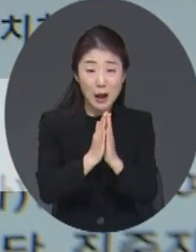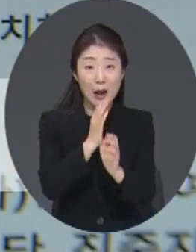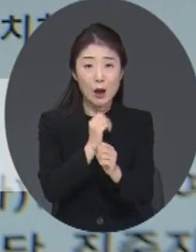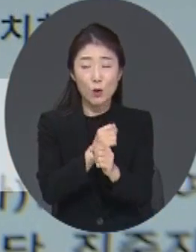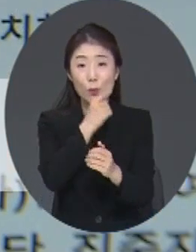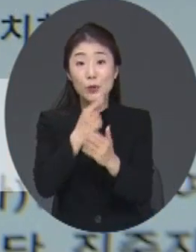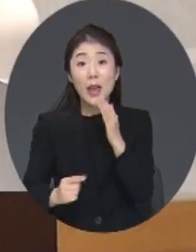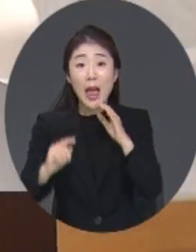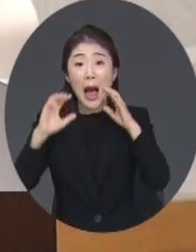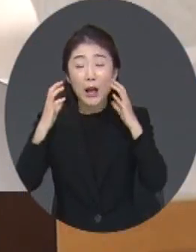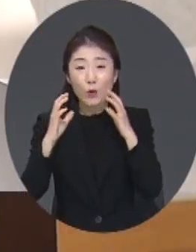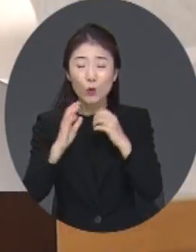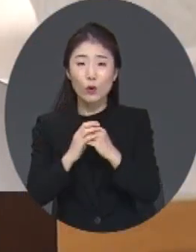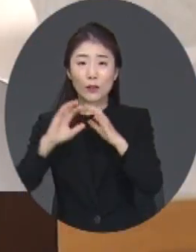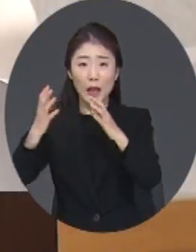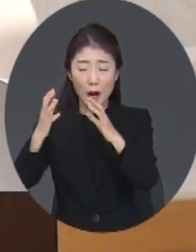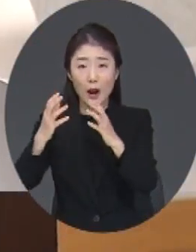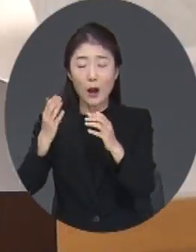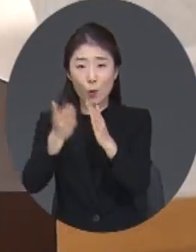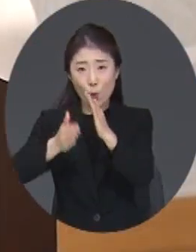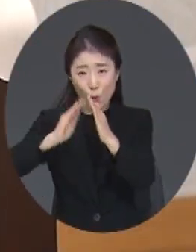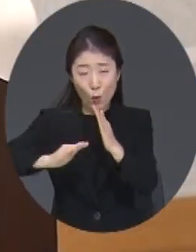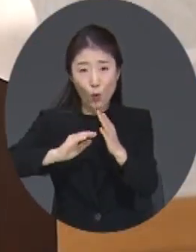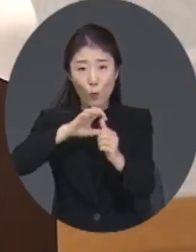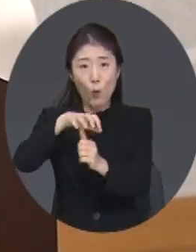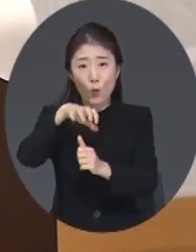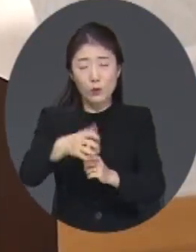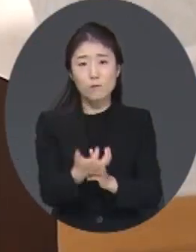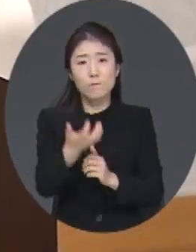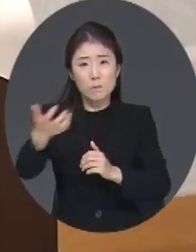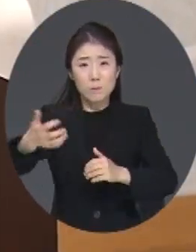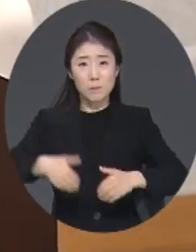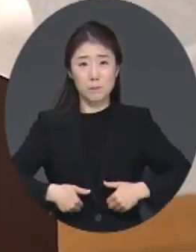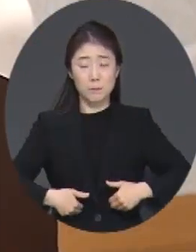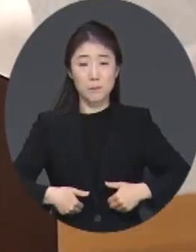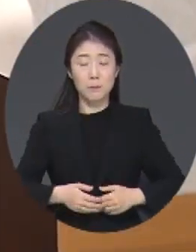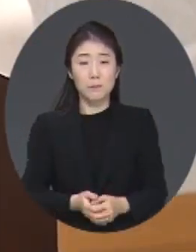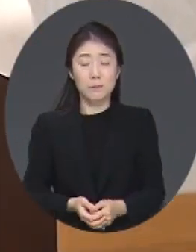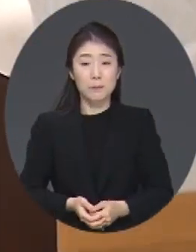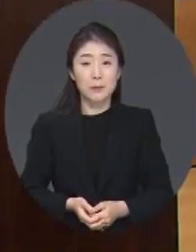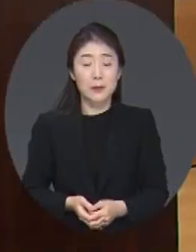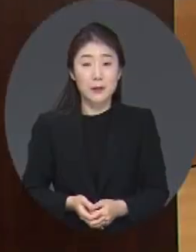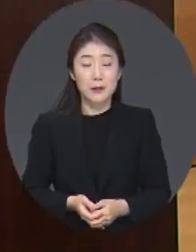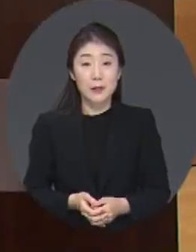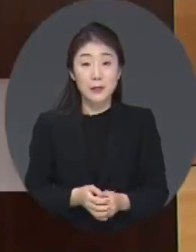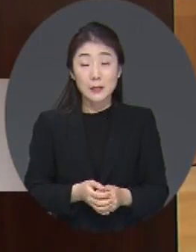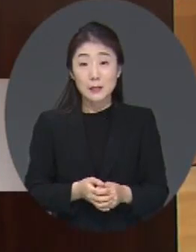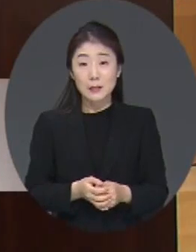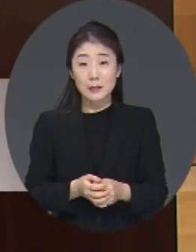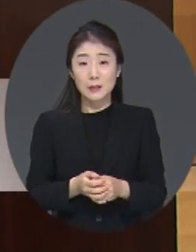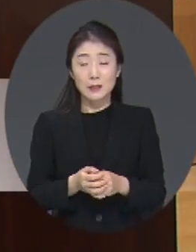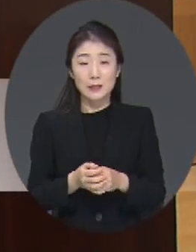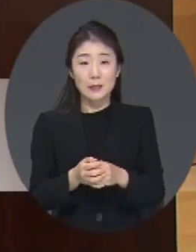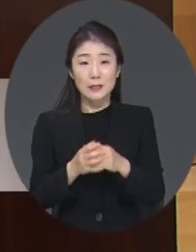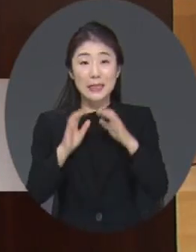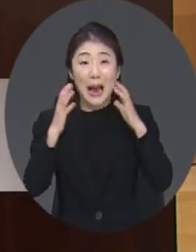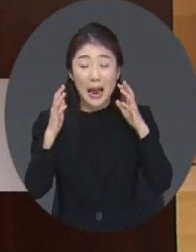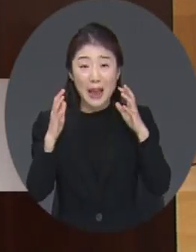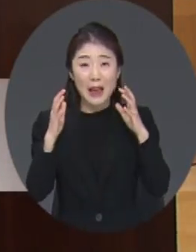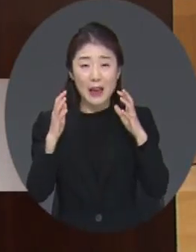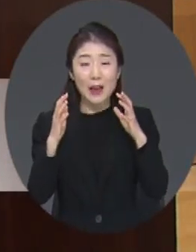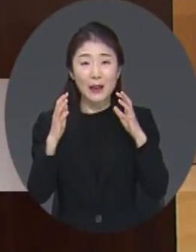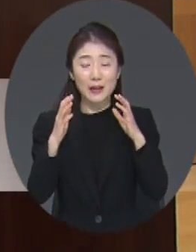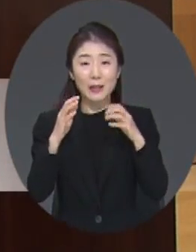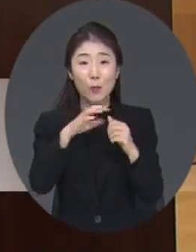아동들을 국공립보호시설로 이관 보호해야 한다고 주장했습니다. 진주시는 장애아 통합 국공립 어린이집인